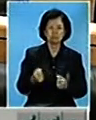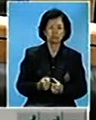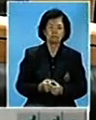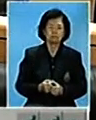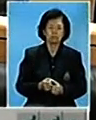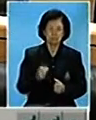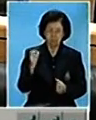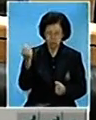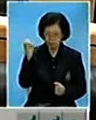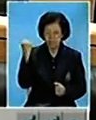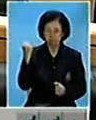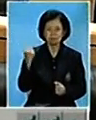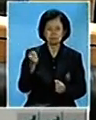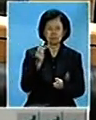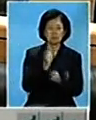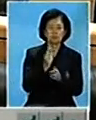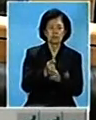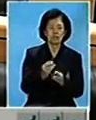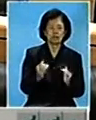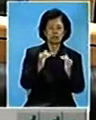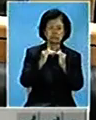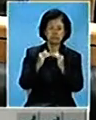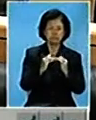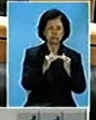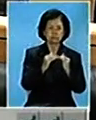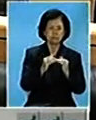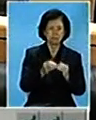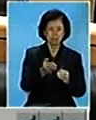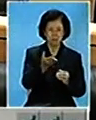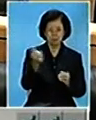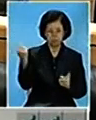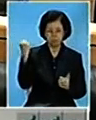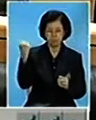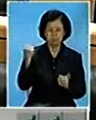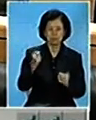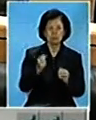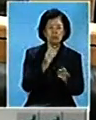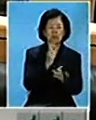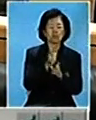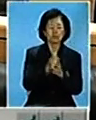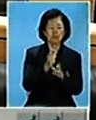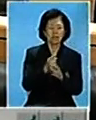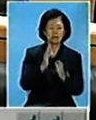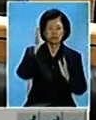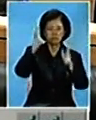ท่านต้องเข้มแข็งเพื่อรักษาความยุติธรรมไว้ท่านต้องเข้มแข็งเพื่อรักษาระบอบประชาธิปไตย